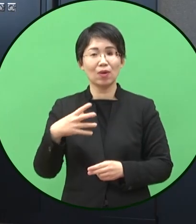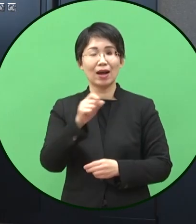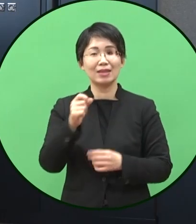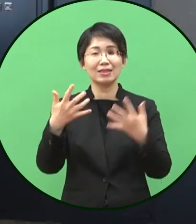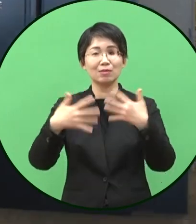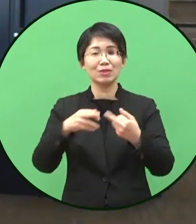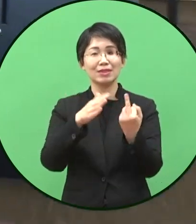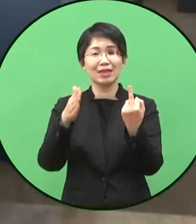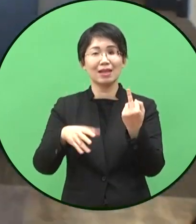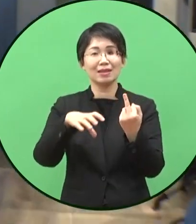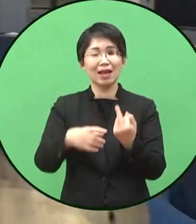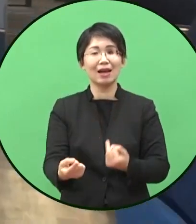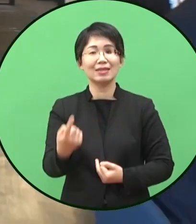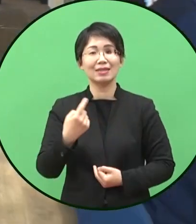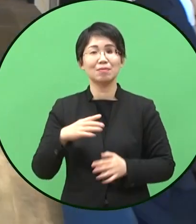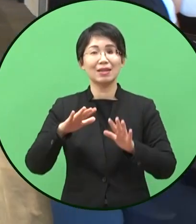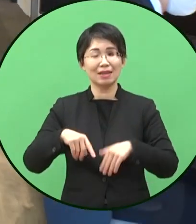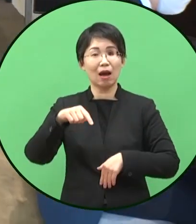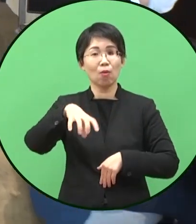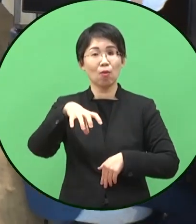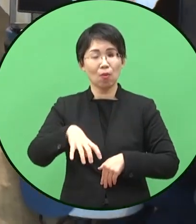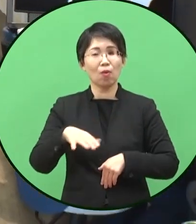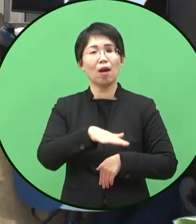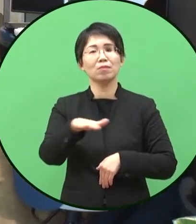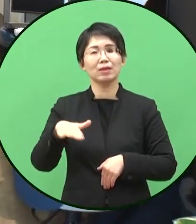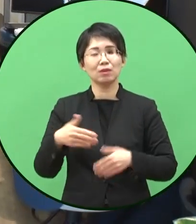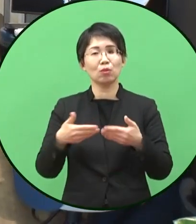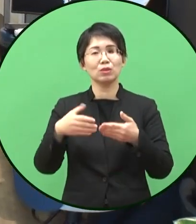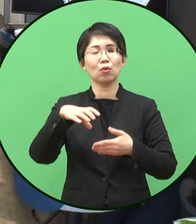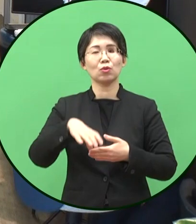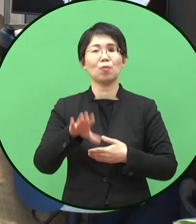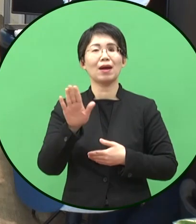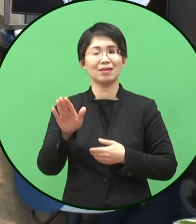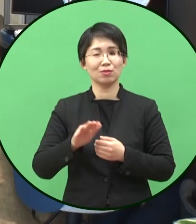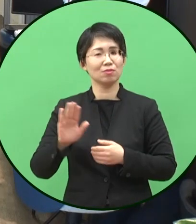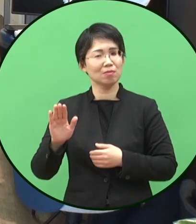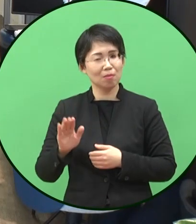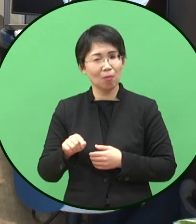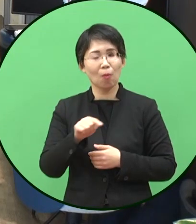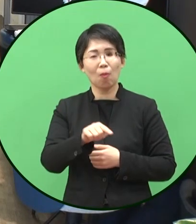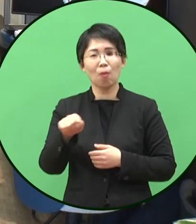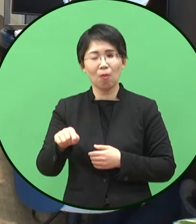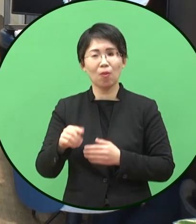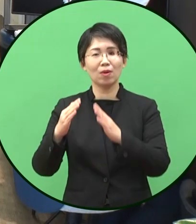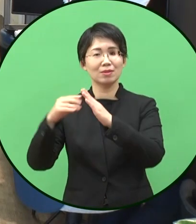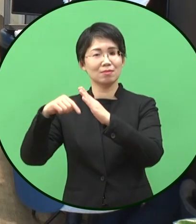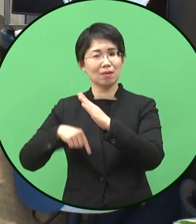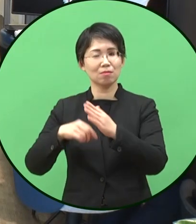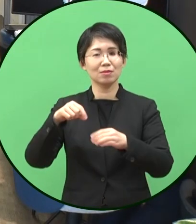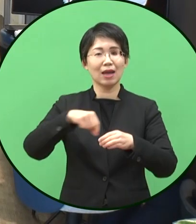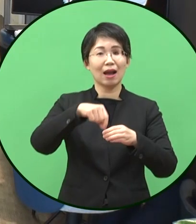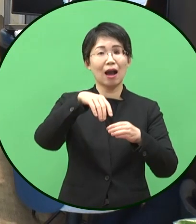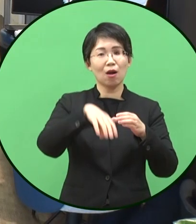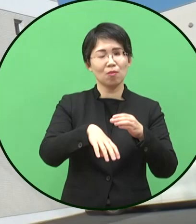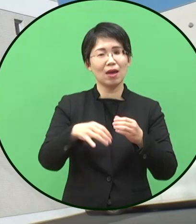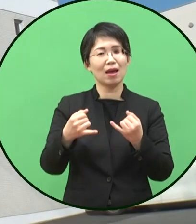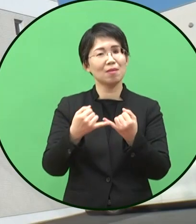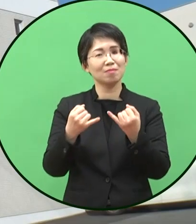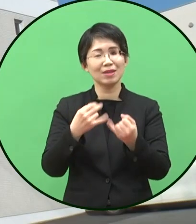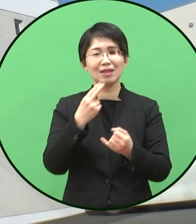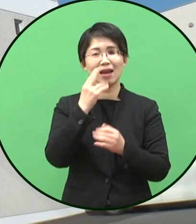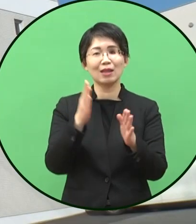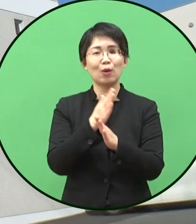。ここが皆さんのオフィスということなんですがまるで自宅やカフェのような雰囲気ですね。